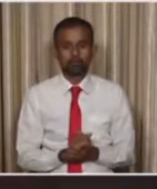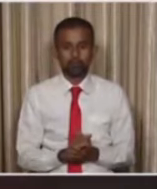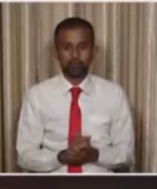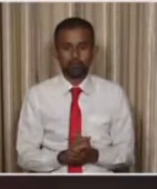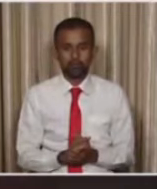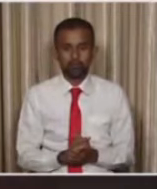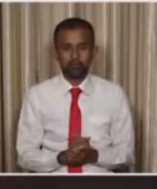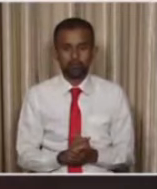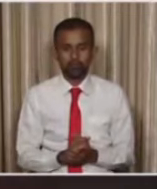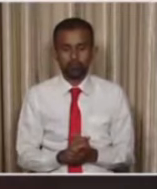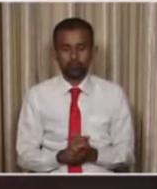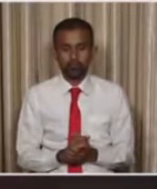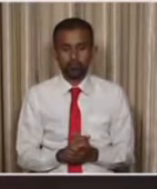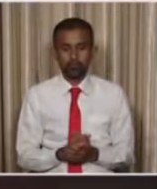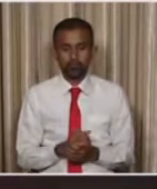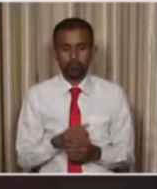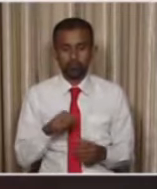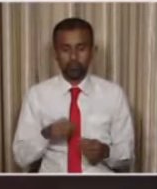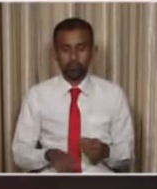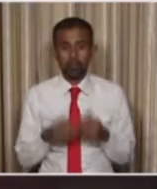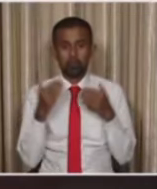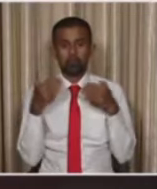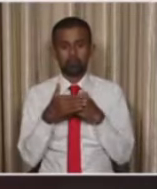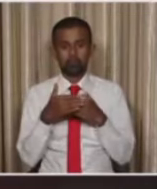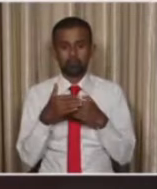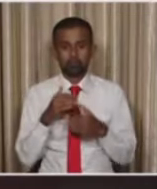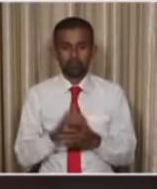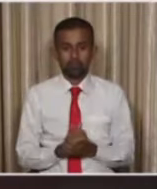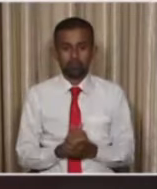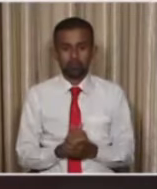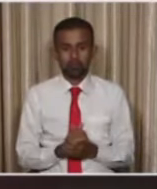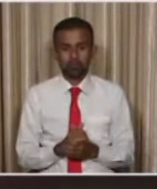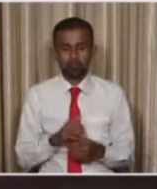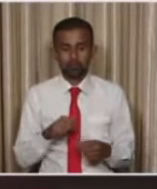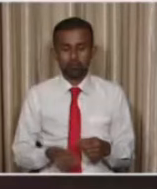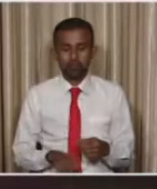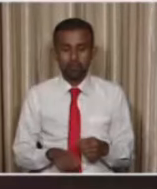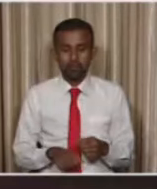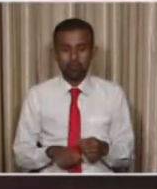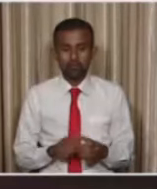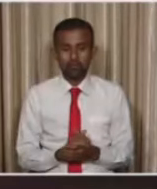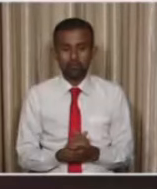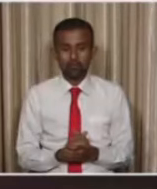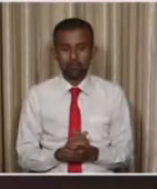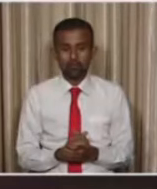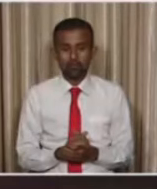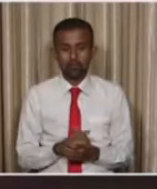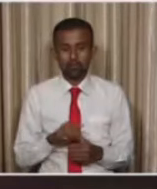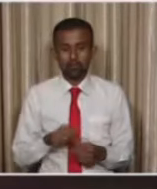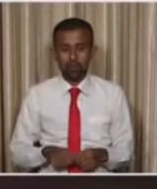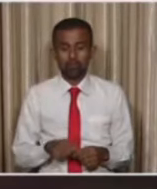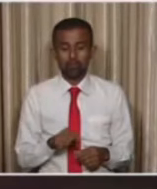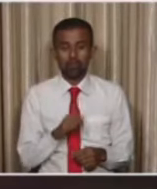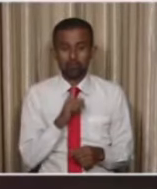මාරකෙදී. ඒ අය හැංගුණා කියලා. හැබැයි මම ඒකයි තුමාටත් කිව්වේ අභියෝගේ බාරගත්ත නෙමෙයි